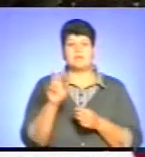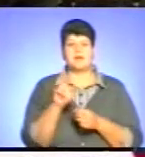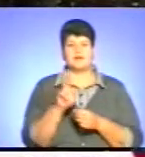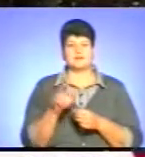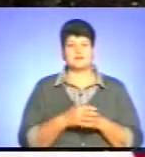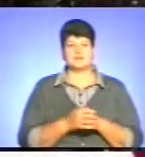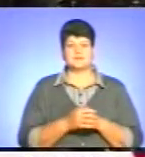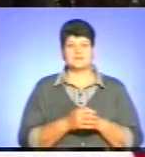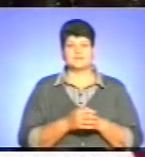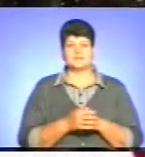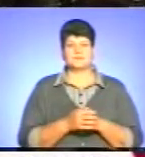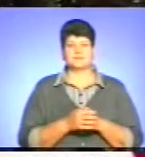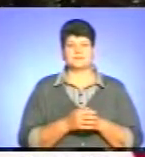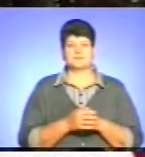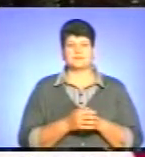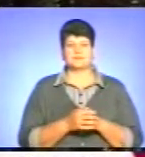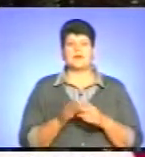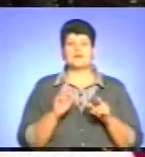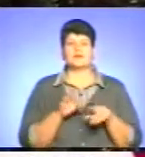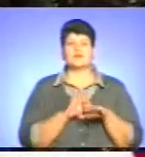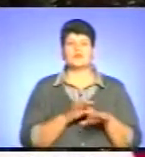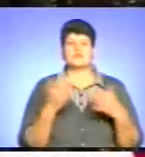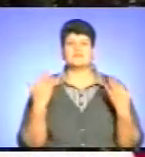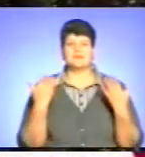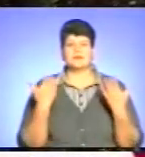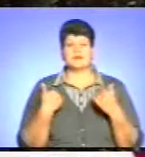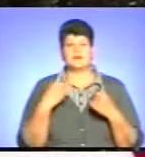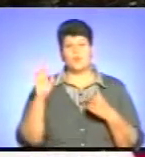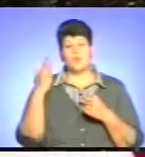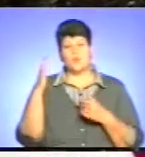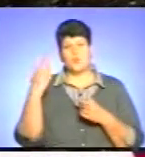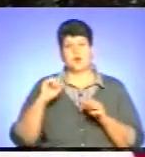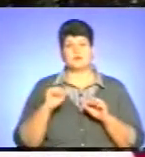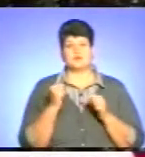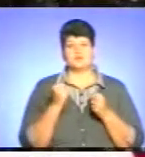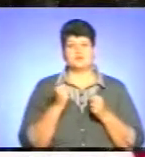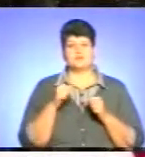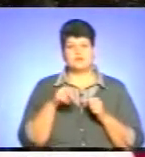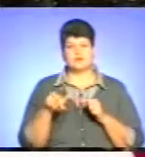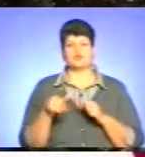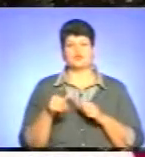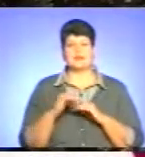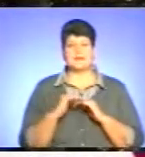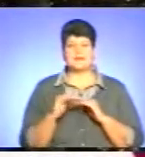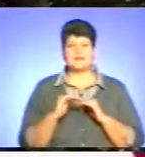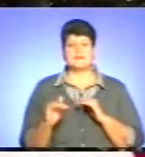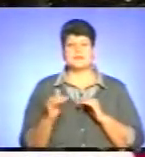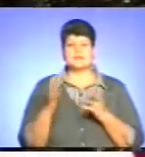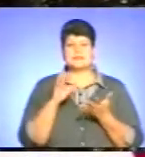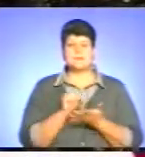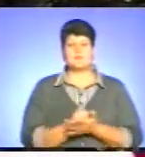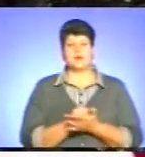субота. А як проводиш вихідні? Ну, гуляю з друзями, виходжу на двір, займаюся